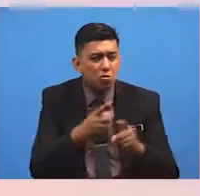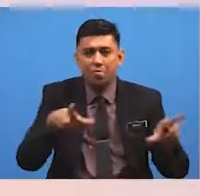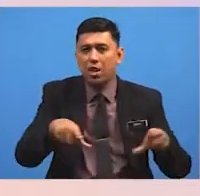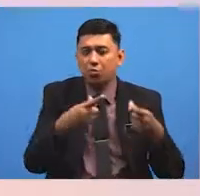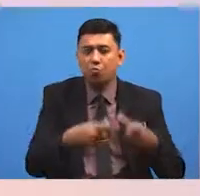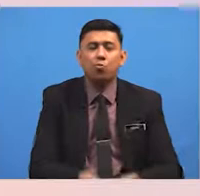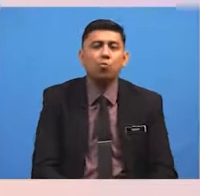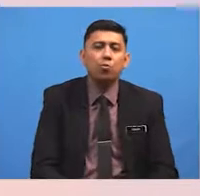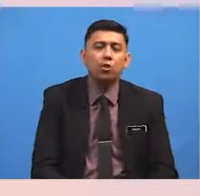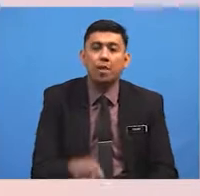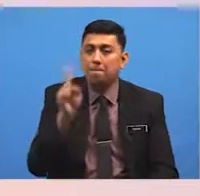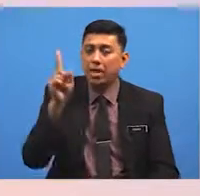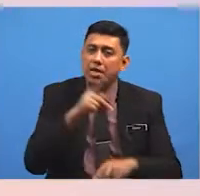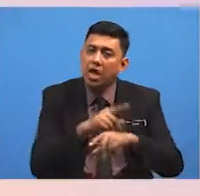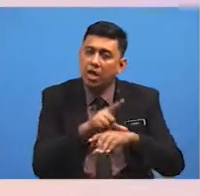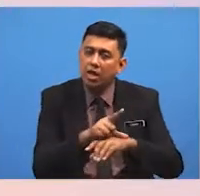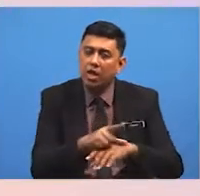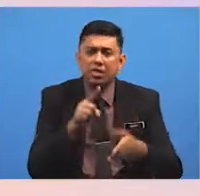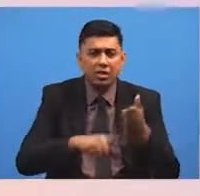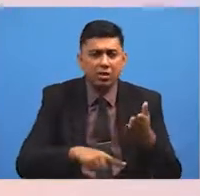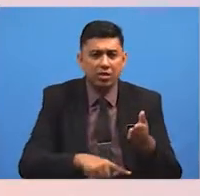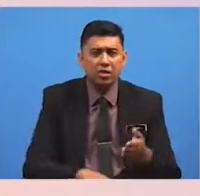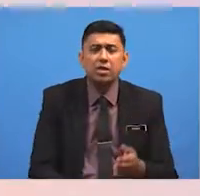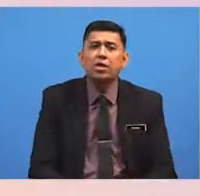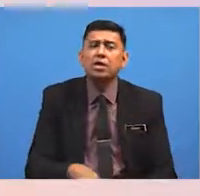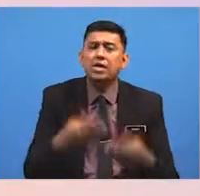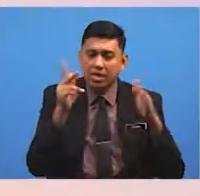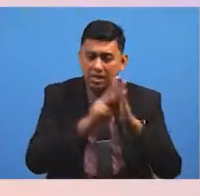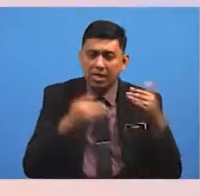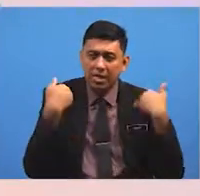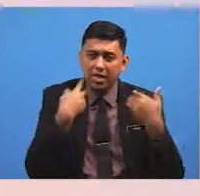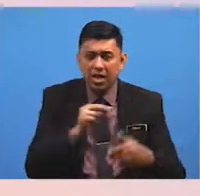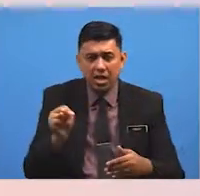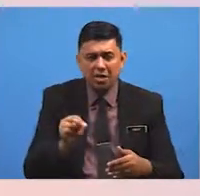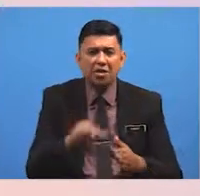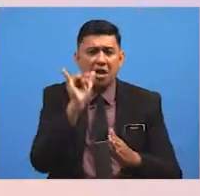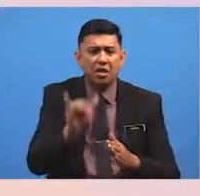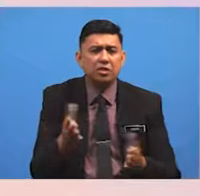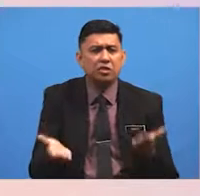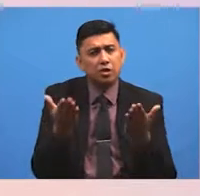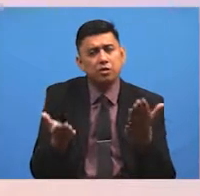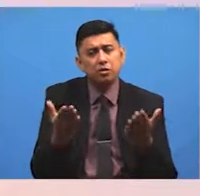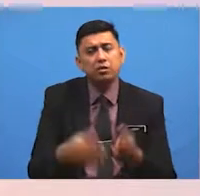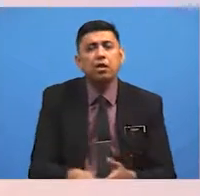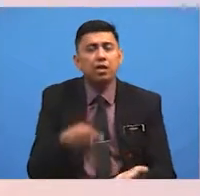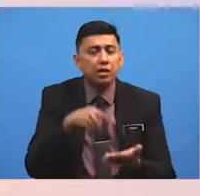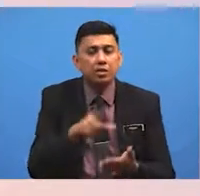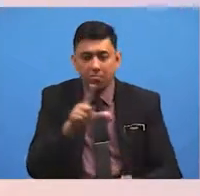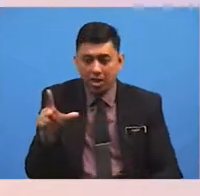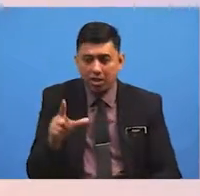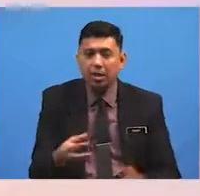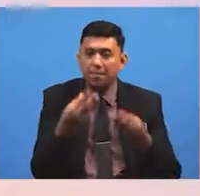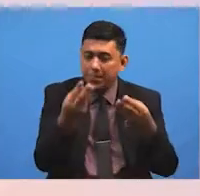manakala buyer Apakah situasi penerimaan yang dicangkul inilah